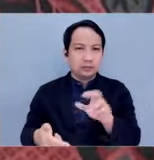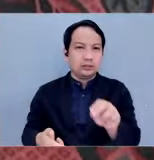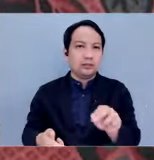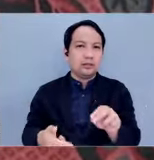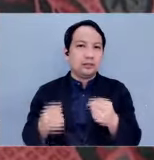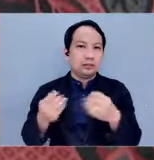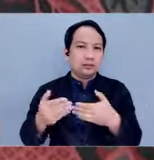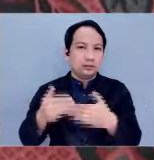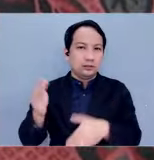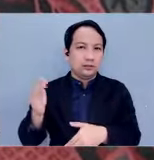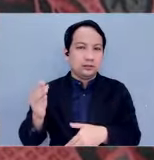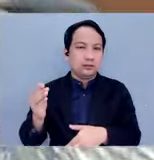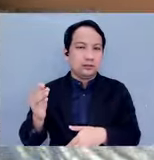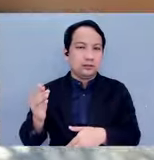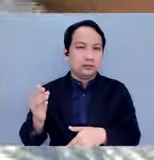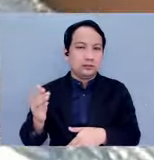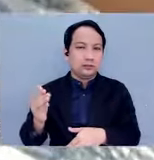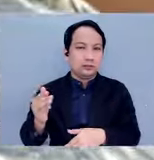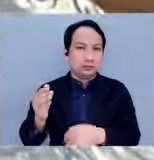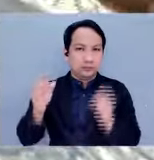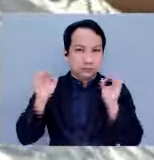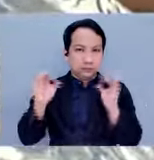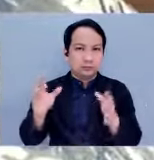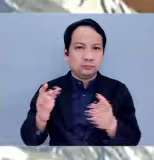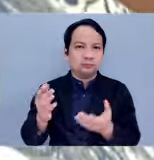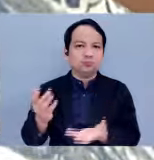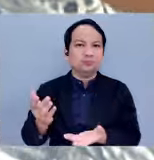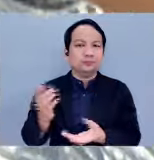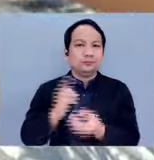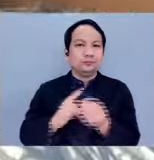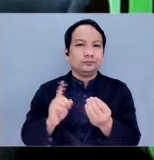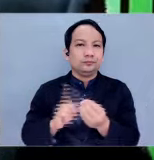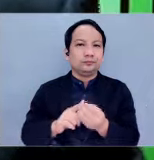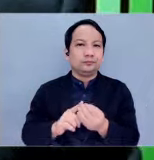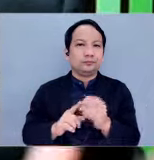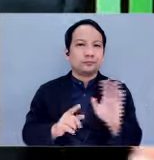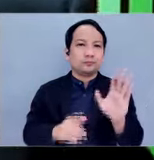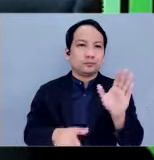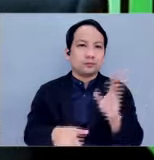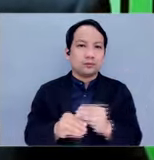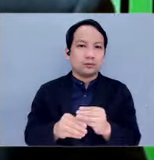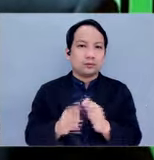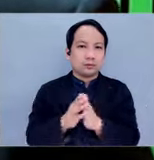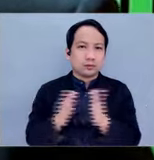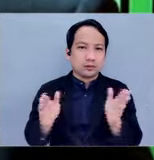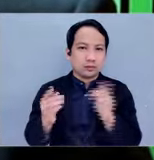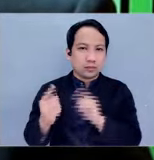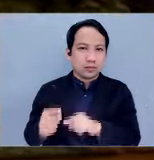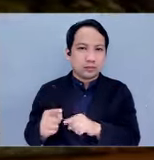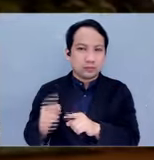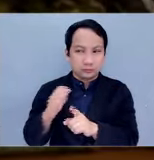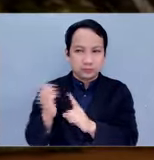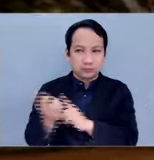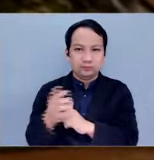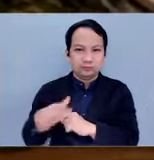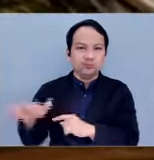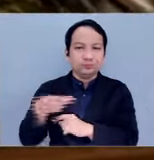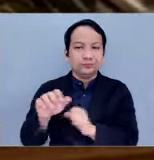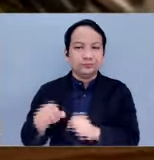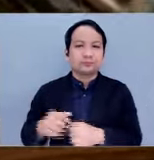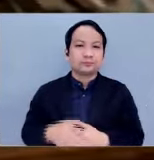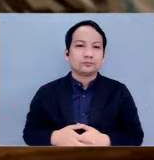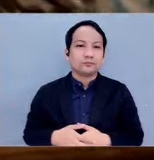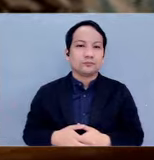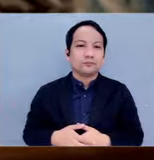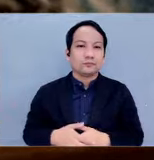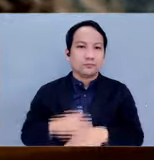dyan, there's a risk that's involved, pero malaking aspeto din yung nangyayari sa kapaligiran natin. Maraming warning